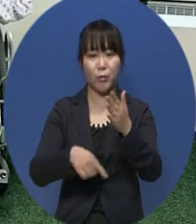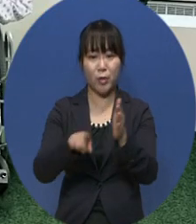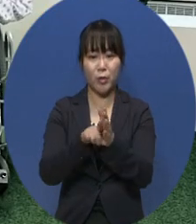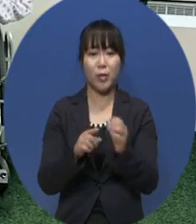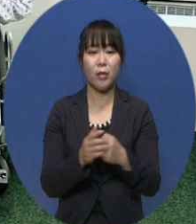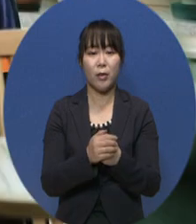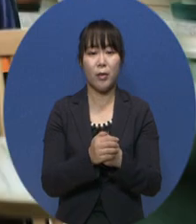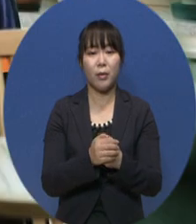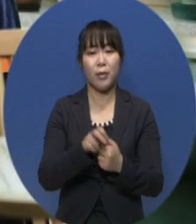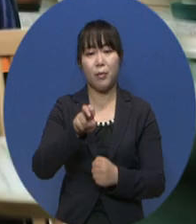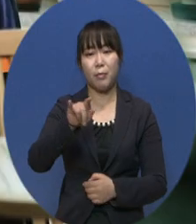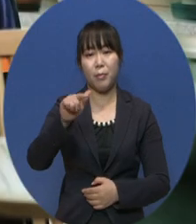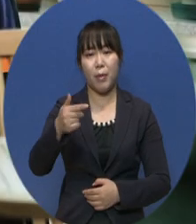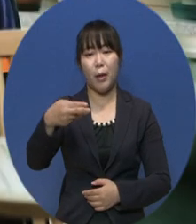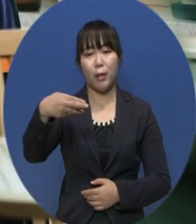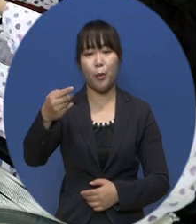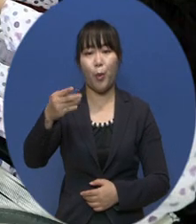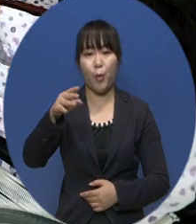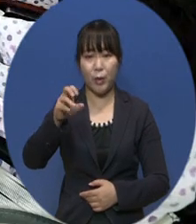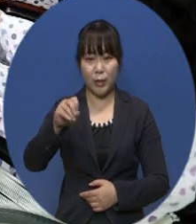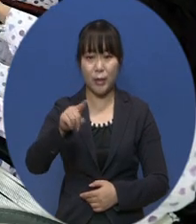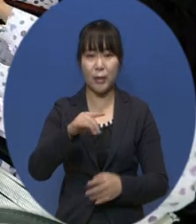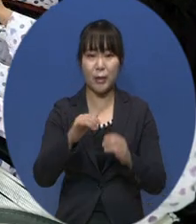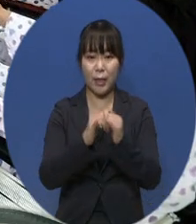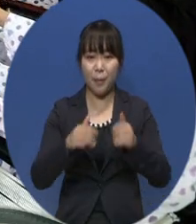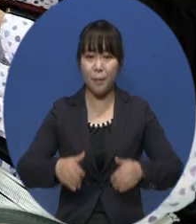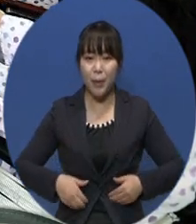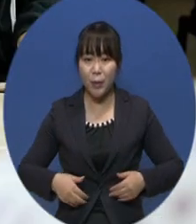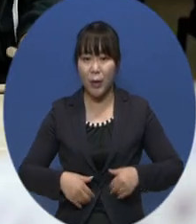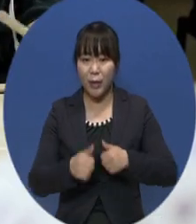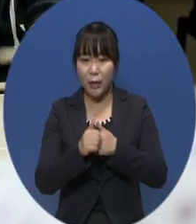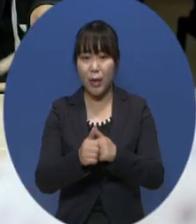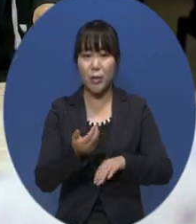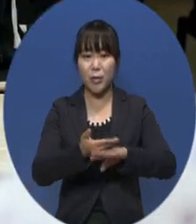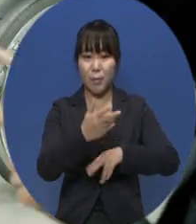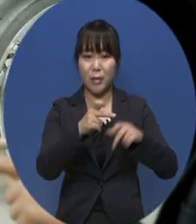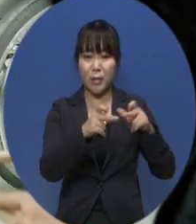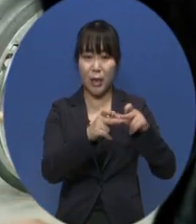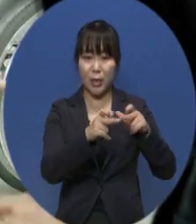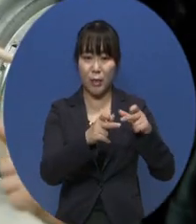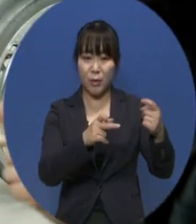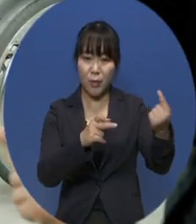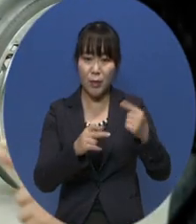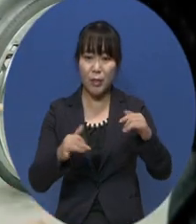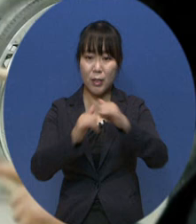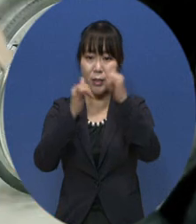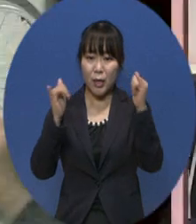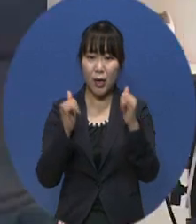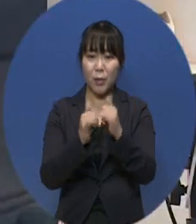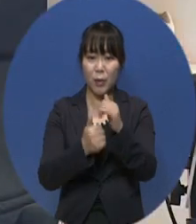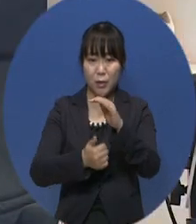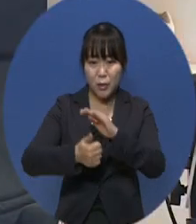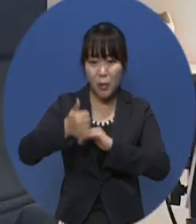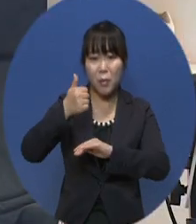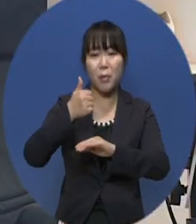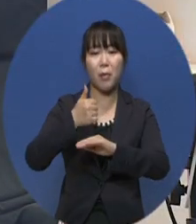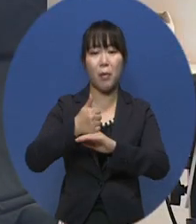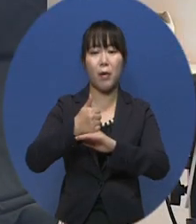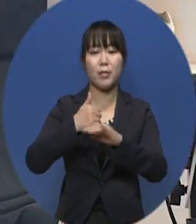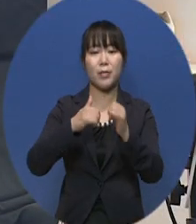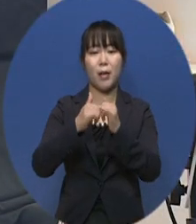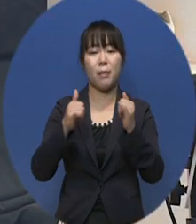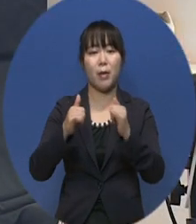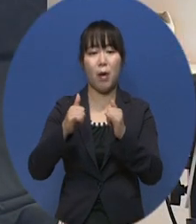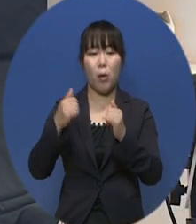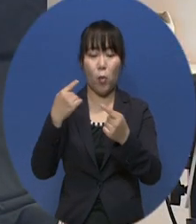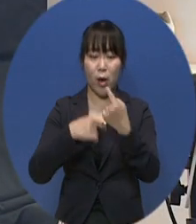네. 멘토링을 합니다. 그래서 그 사람의 아. 필요에 맞는 선배 장애인 분이 와서 사회에 성공적으로 생활하신 분이 와서 멘토를 좀